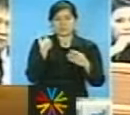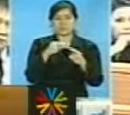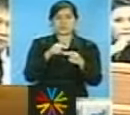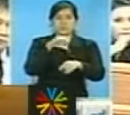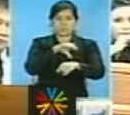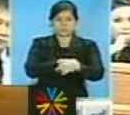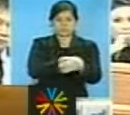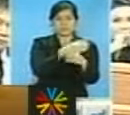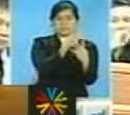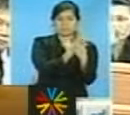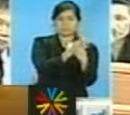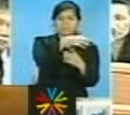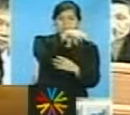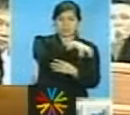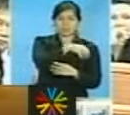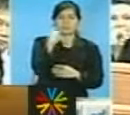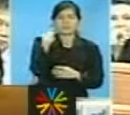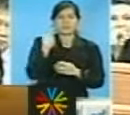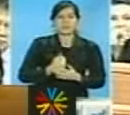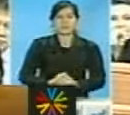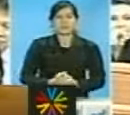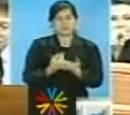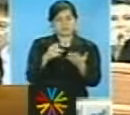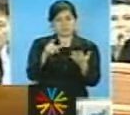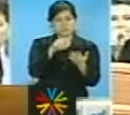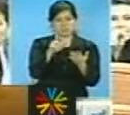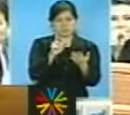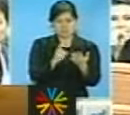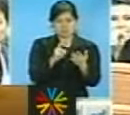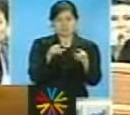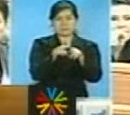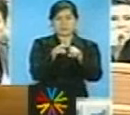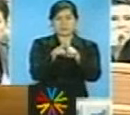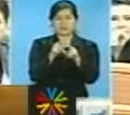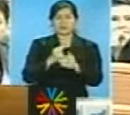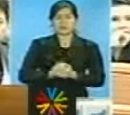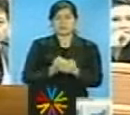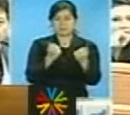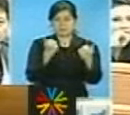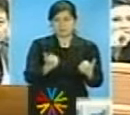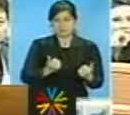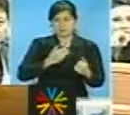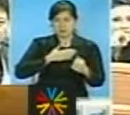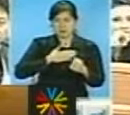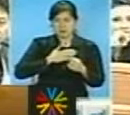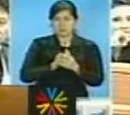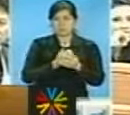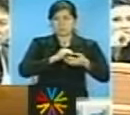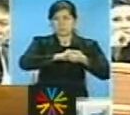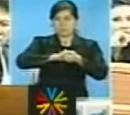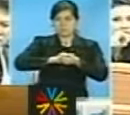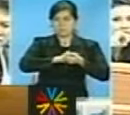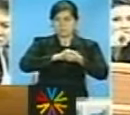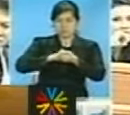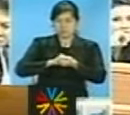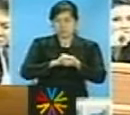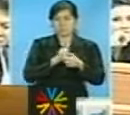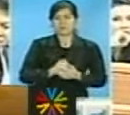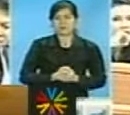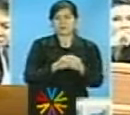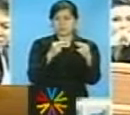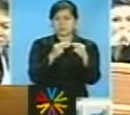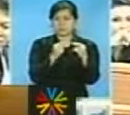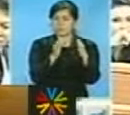ชอบเาได้ตั้งคำถามเช่นเดียวกันว่าเวลานี้เรากำลังจะปรองดองกับฆาตกรใช่